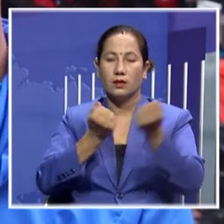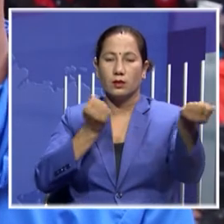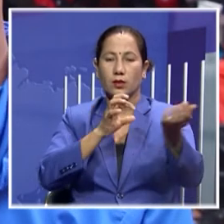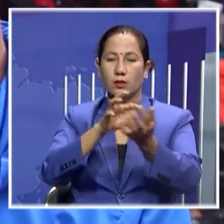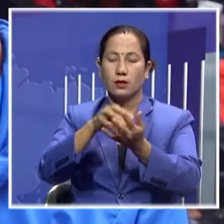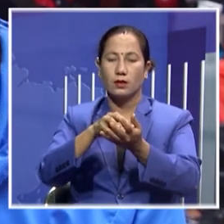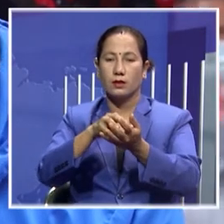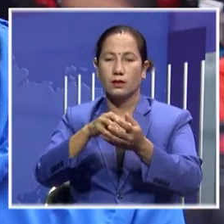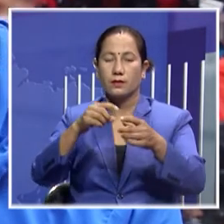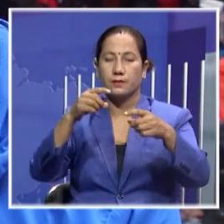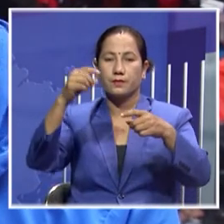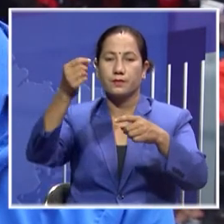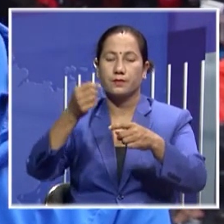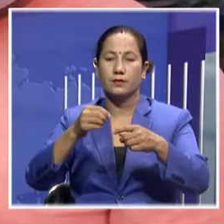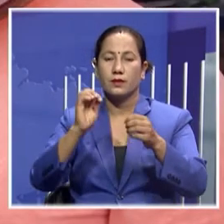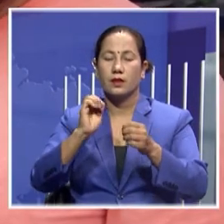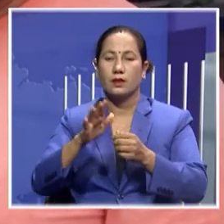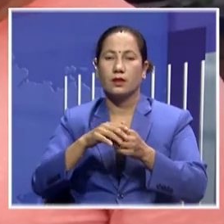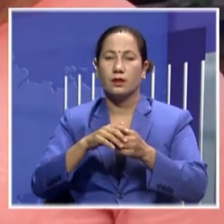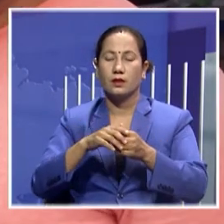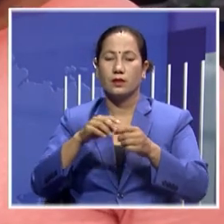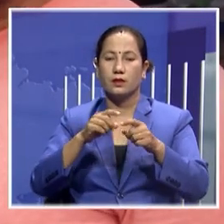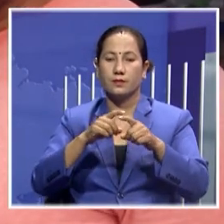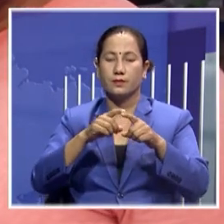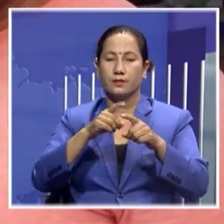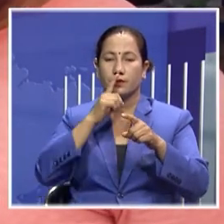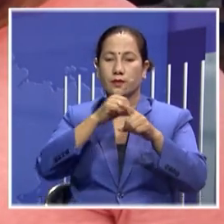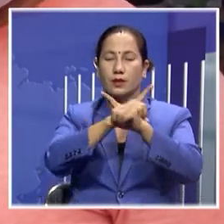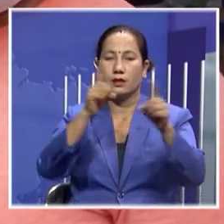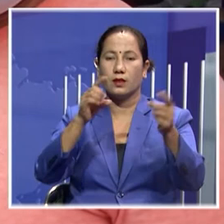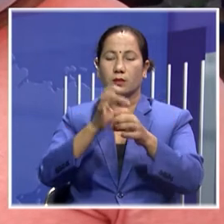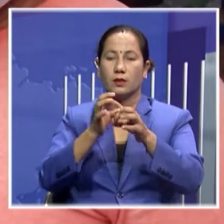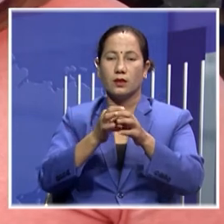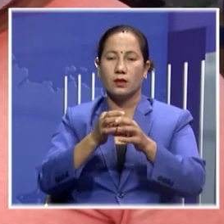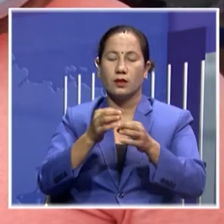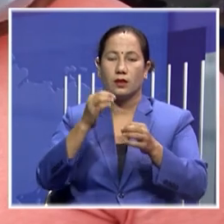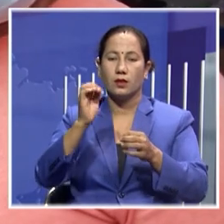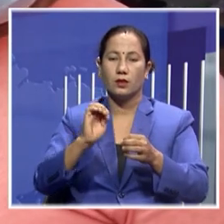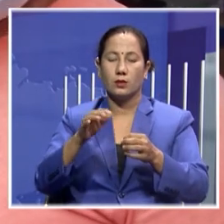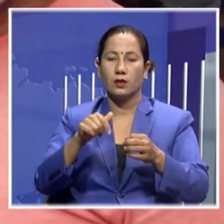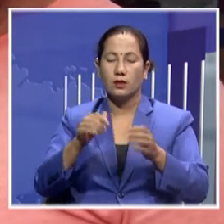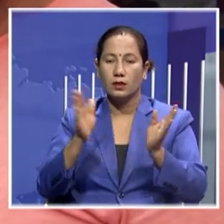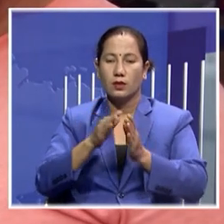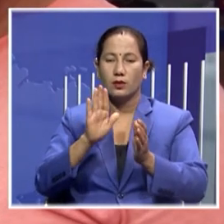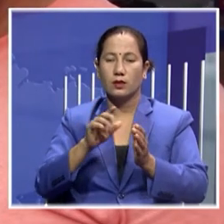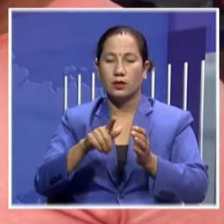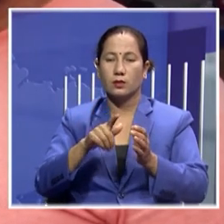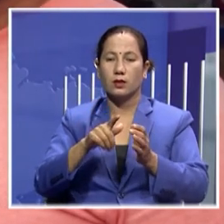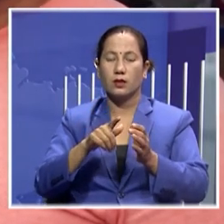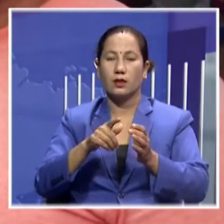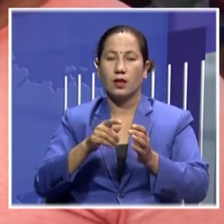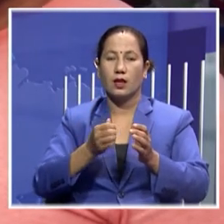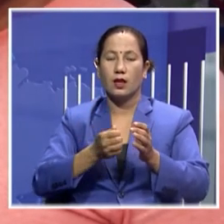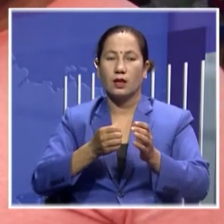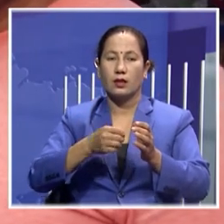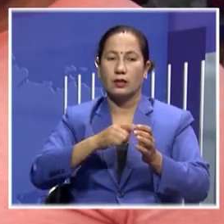तोकेर गर्न सकिन्छ। त्यसको लागि ट्राफिक पार्किङको व्यवस्था हुनु पऱ्यो। जस्तो अहिले यो साँगुर छ, त्यसमाथि प्राइभेट गाडी